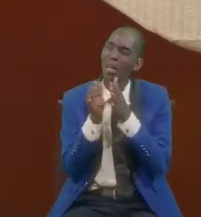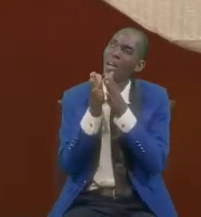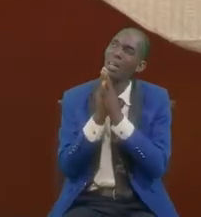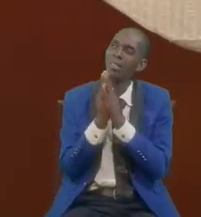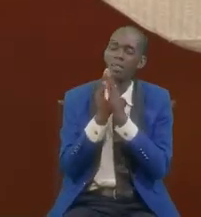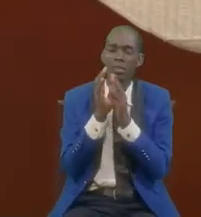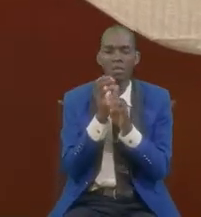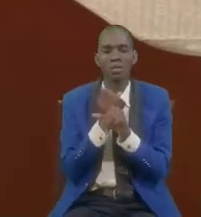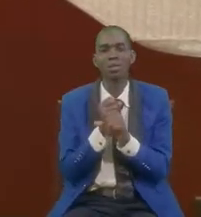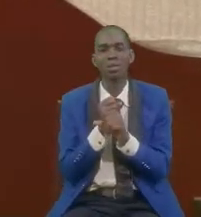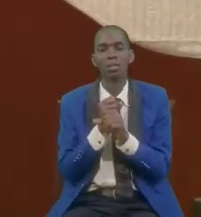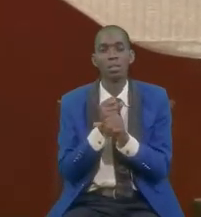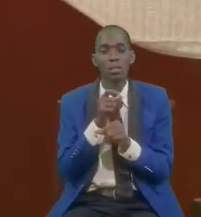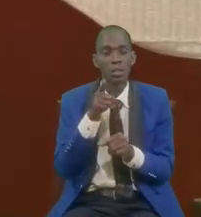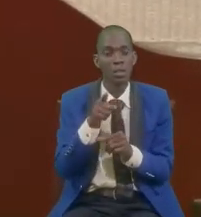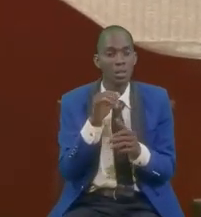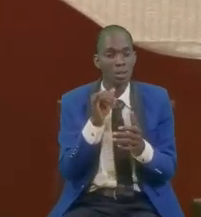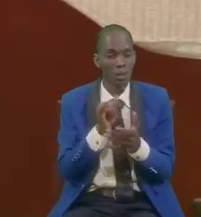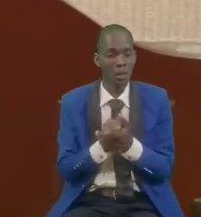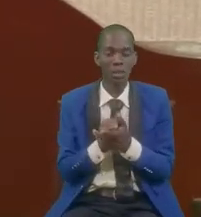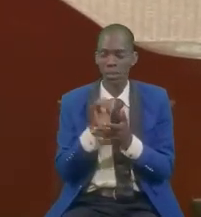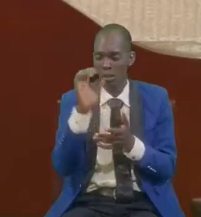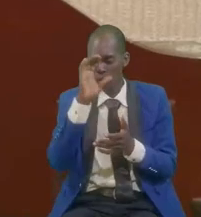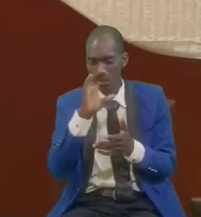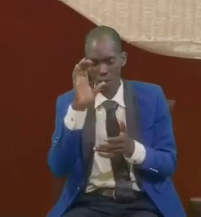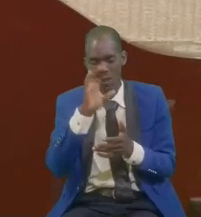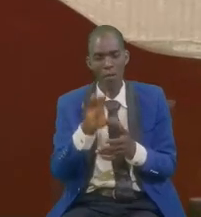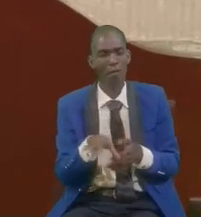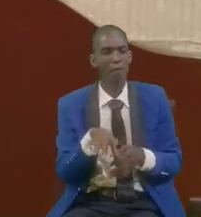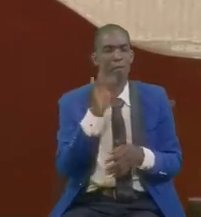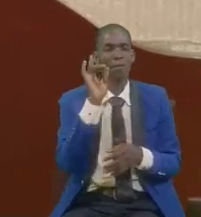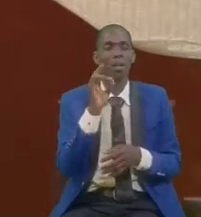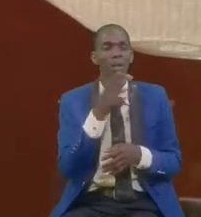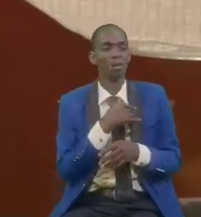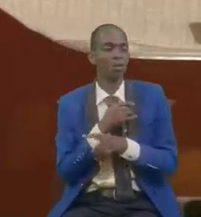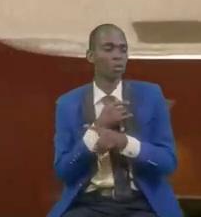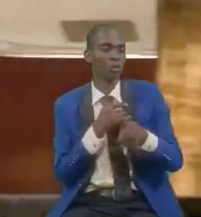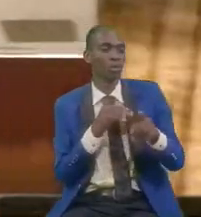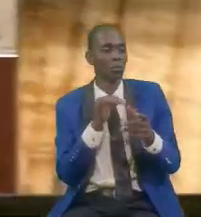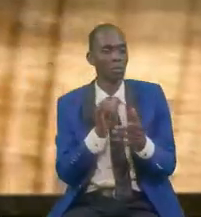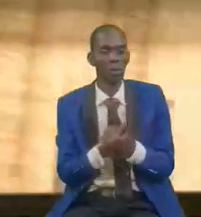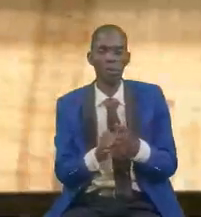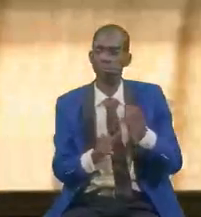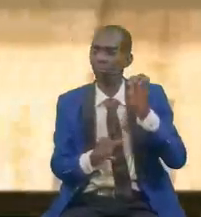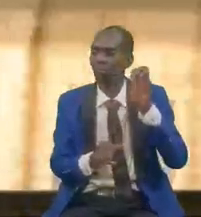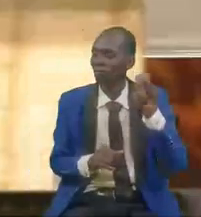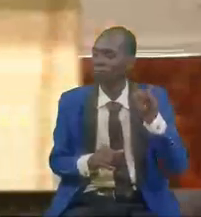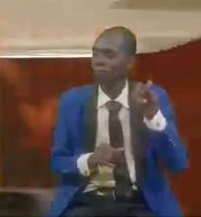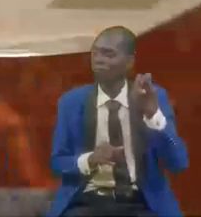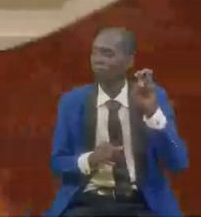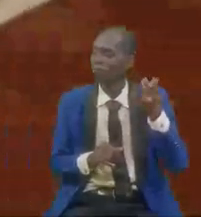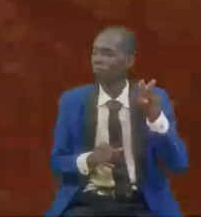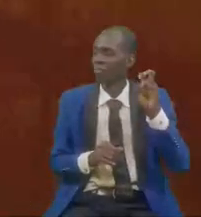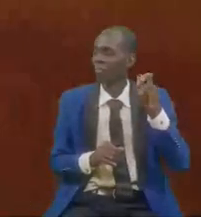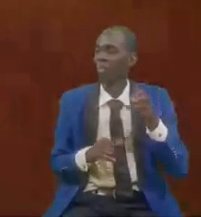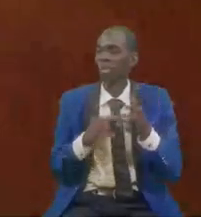reçoit. Et celui qui cherche, trouve. Et à celui qui frappe, la porte lui